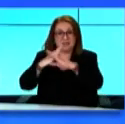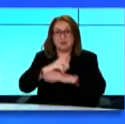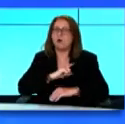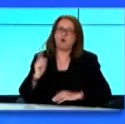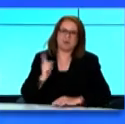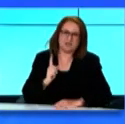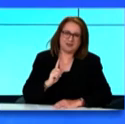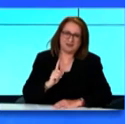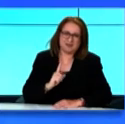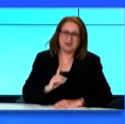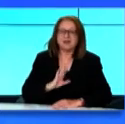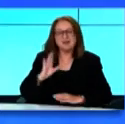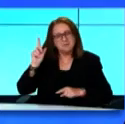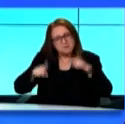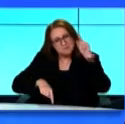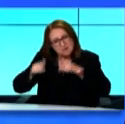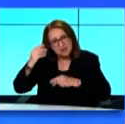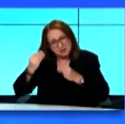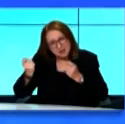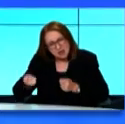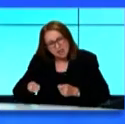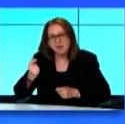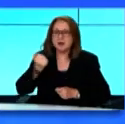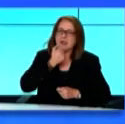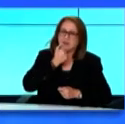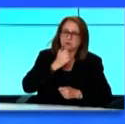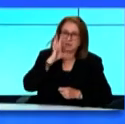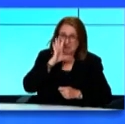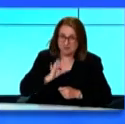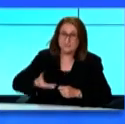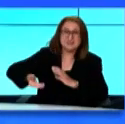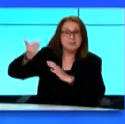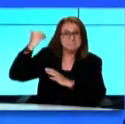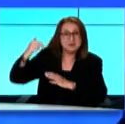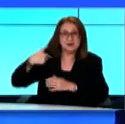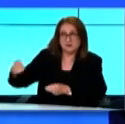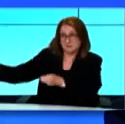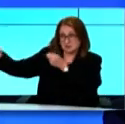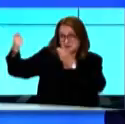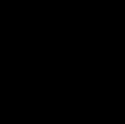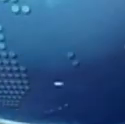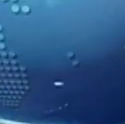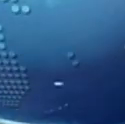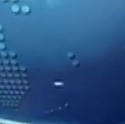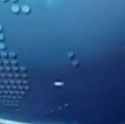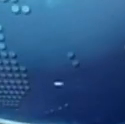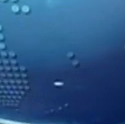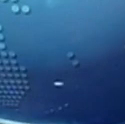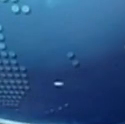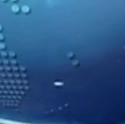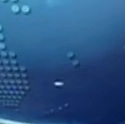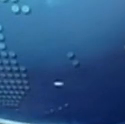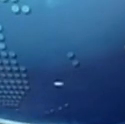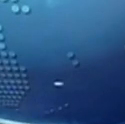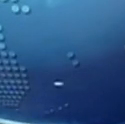επιτελικού κράτους, θέλω να πω ότι αυτό το οποίο παραλάβαμε δεν ήταν ούτε επιτελικό και συχνά ούτε κράτος. Ο